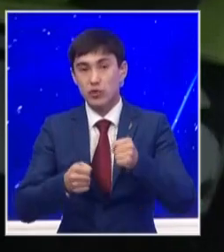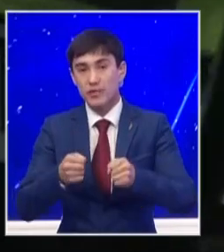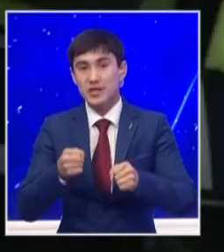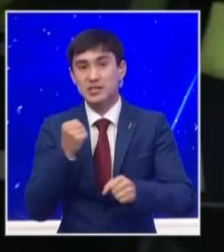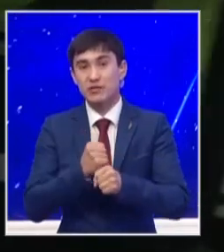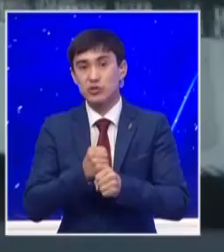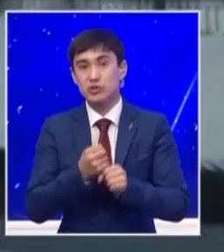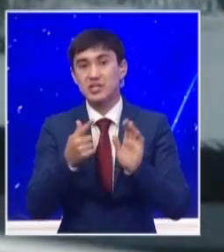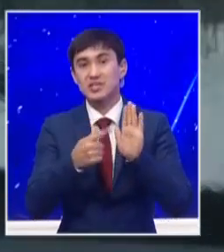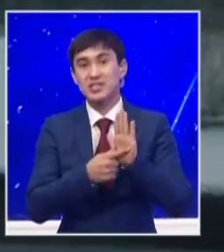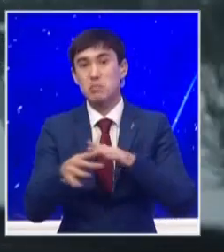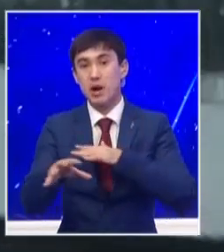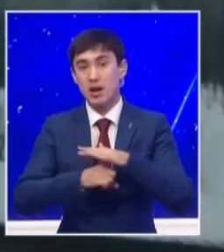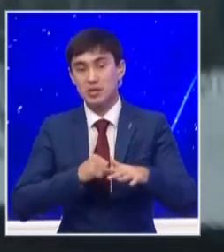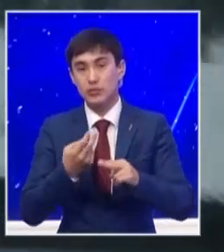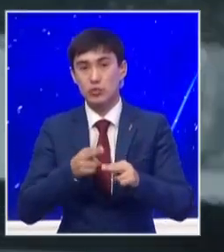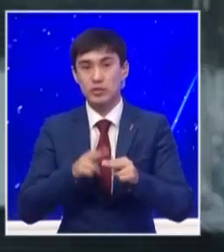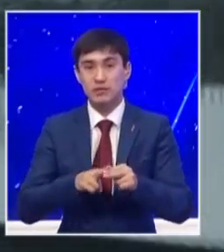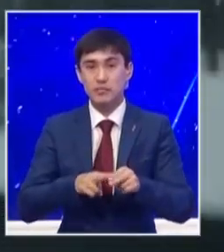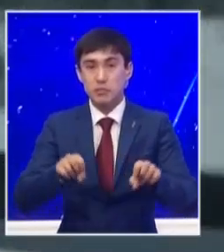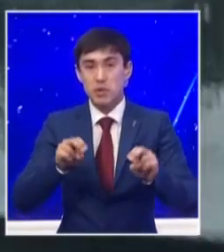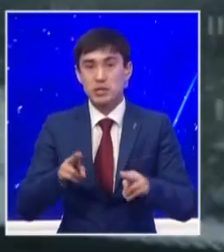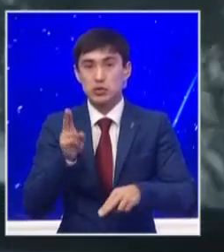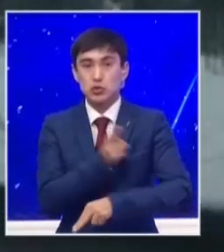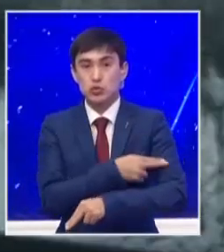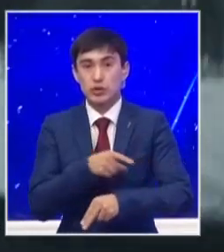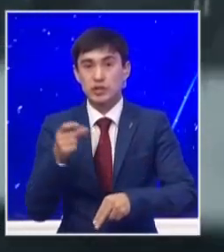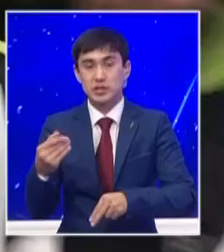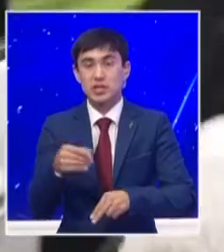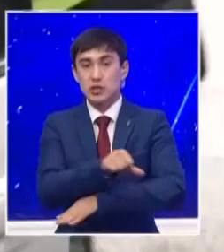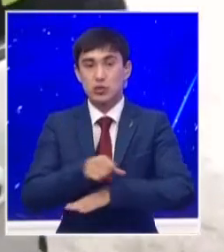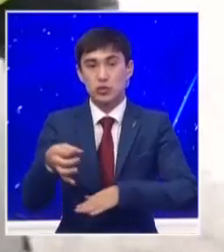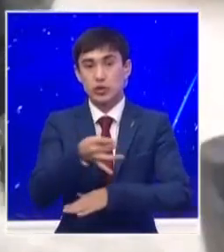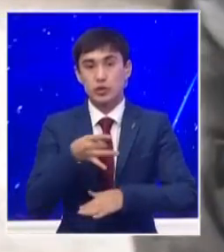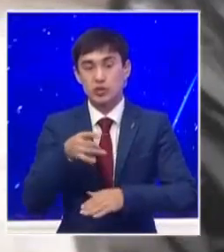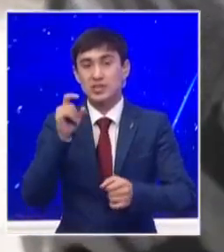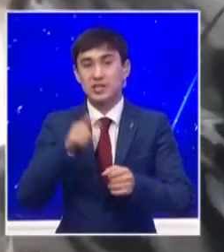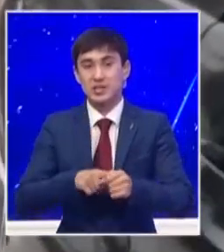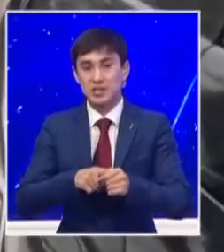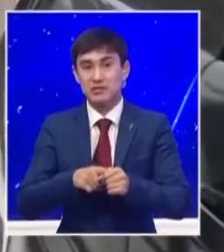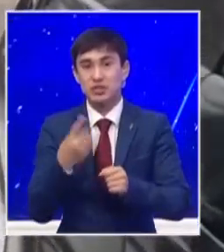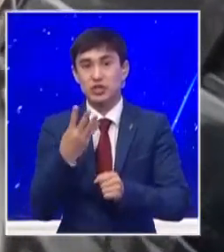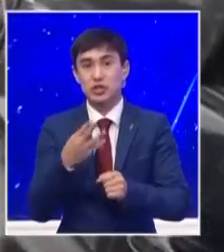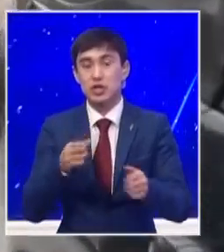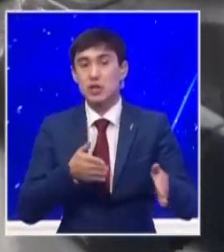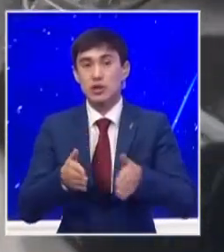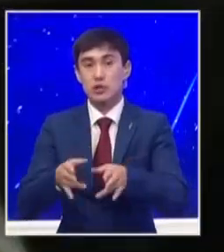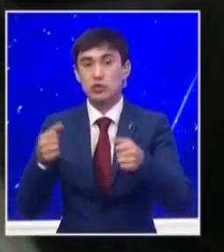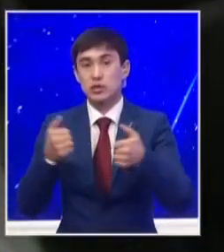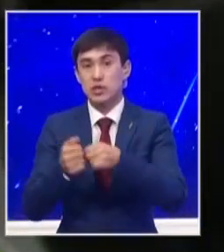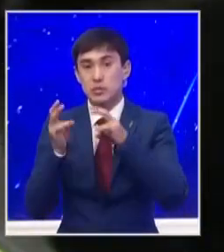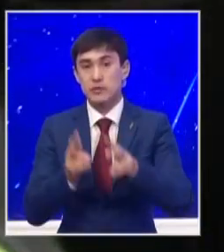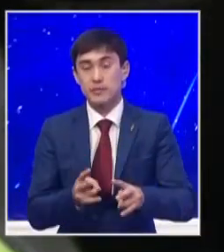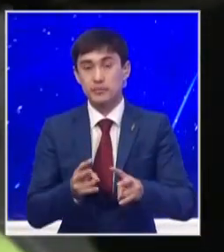совершено порядка семи краж Кроме того оперативно дежурной частью на территории региона зарегистрировано четыре дорожно-транспортных